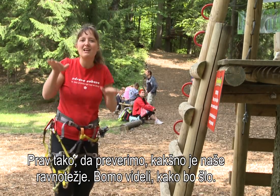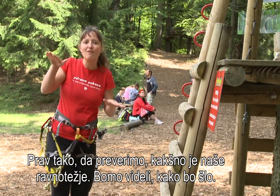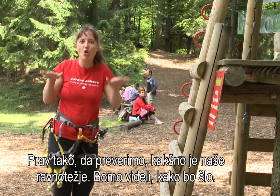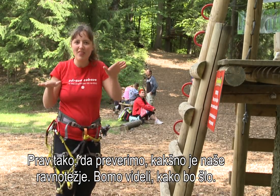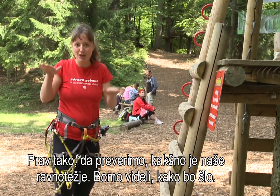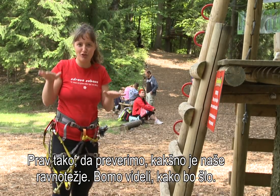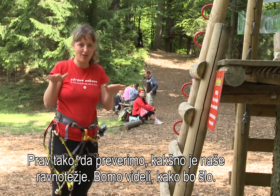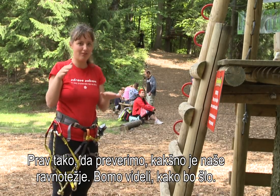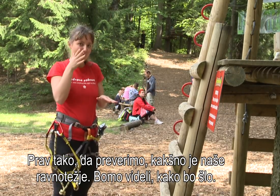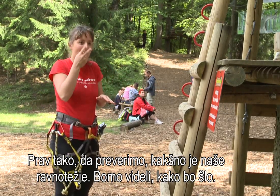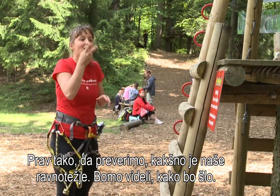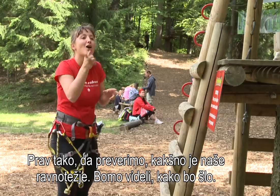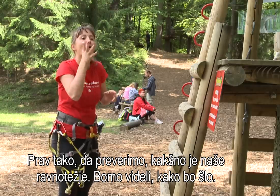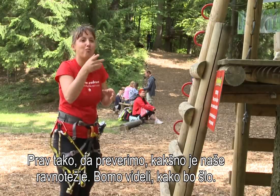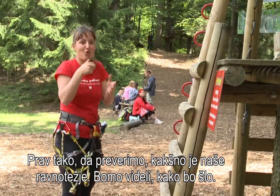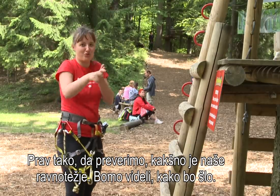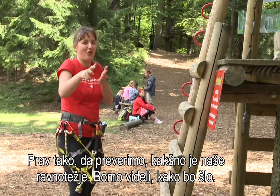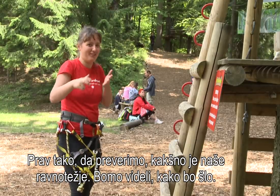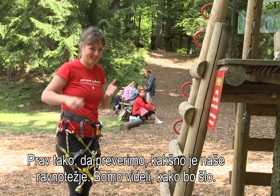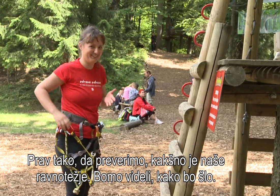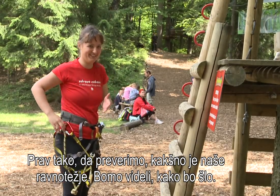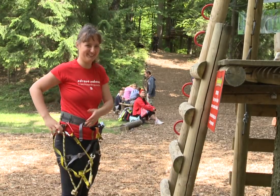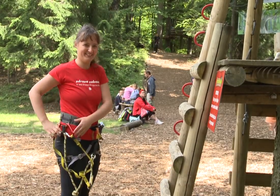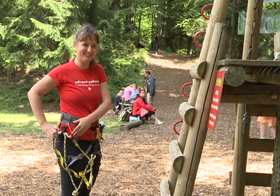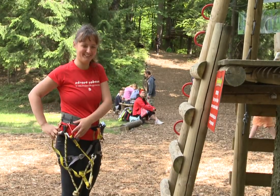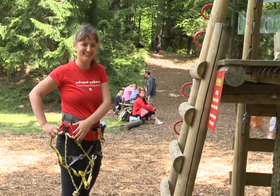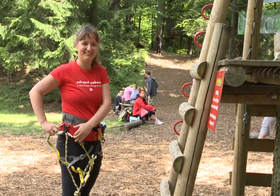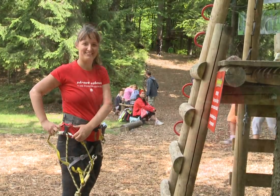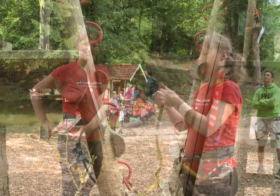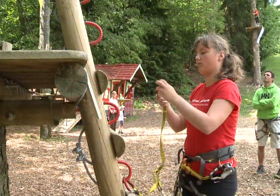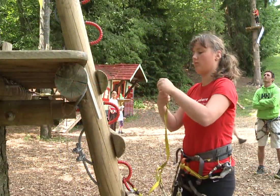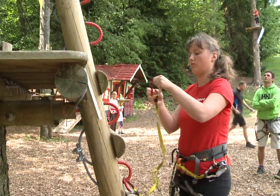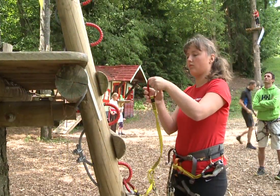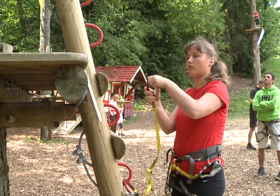Tako, vzem z levo roko naslednji štrik, zdaj se pa z rokami odzigam pa prestop.